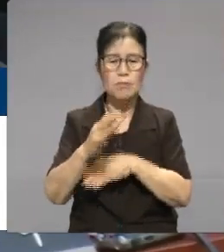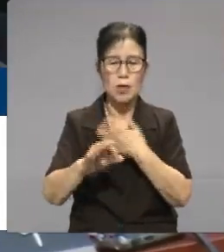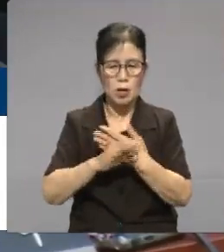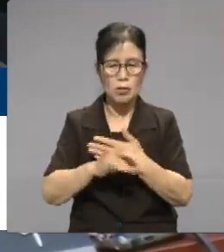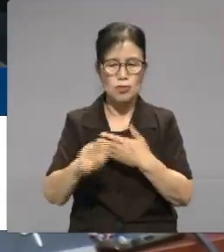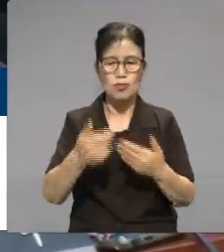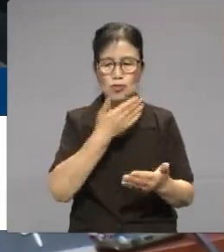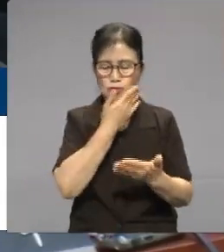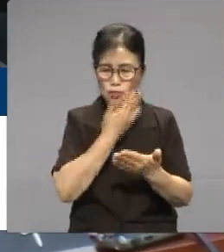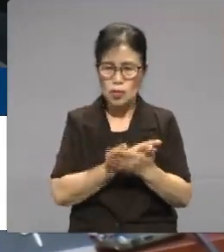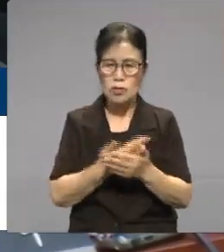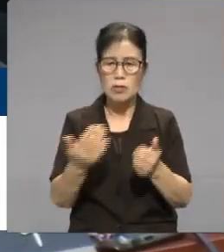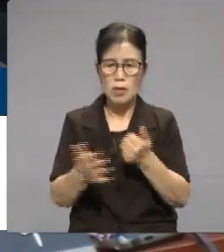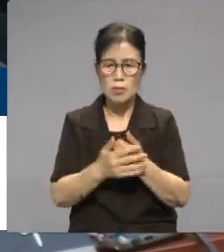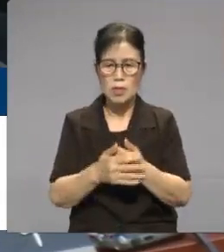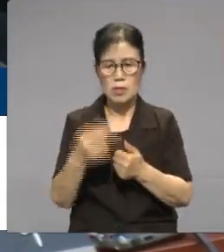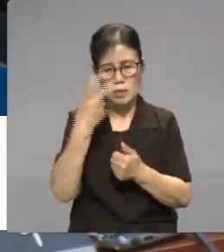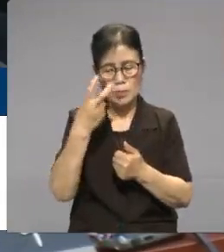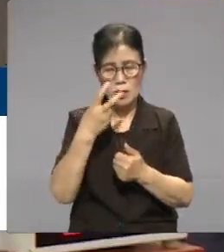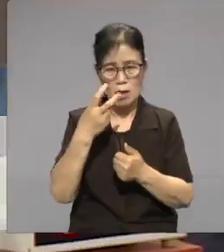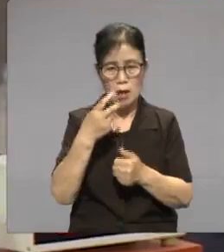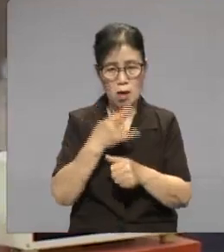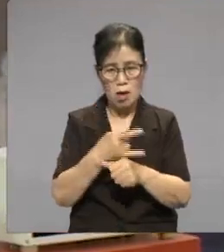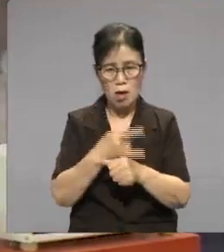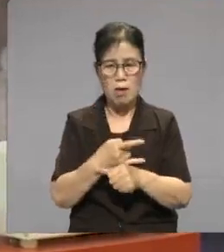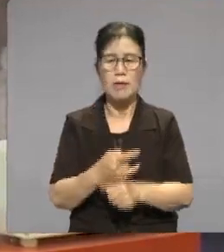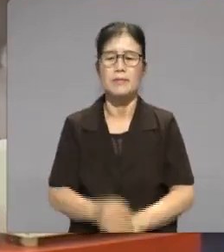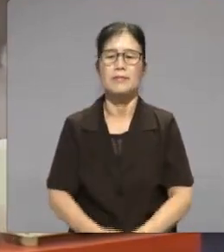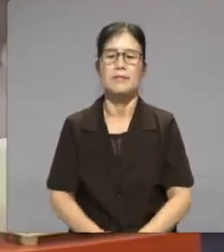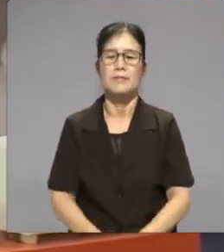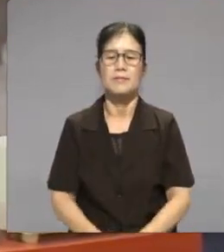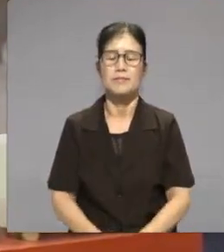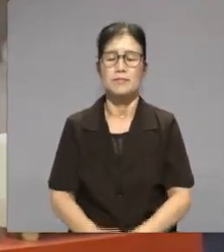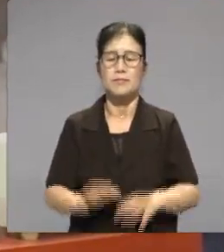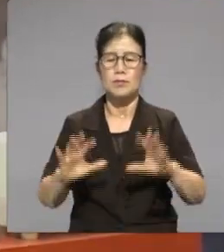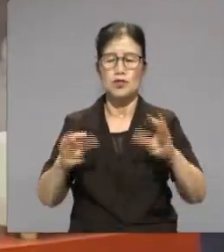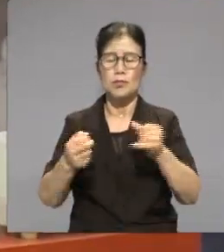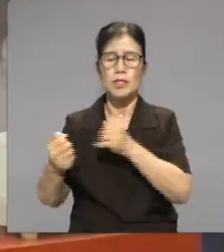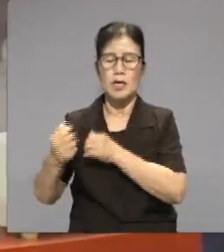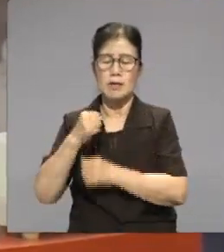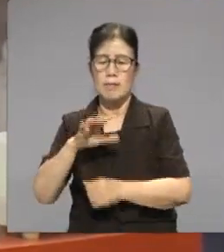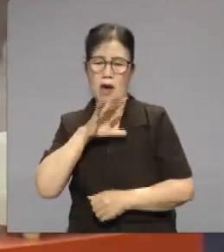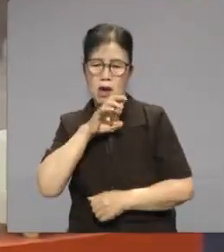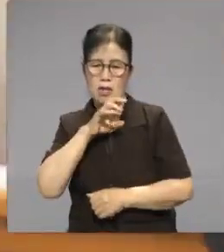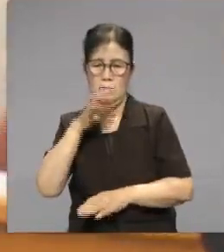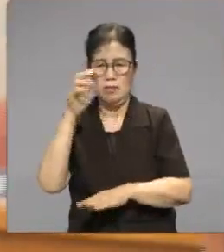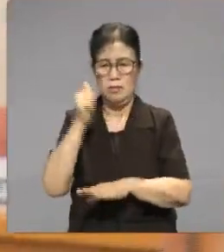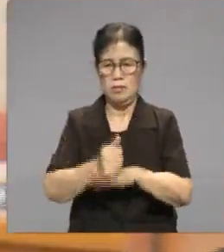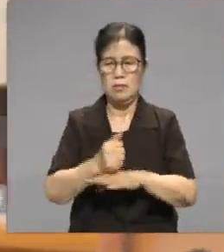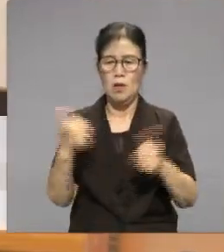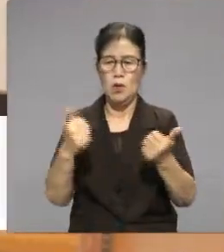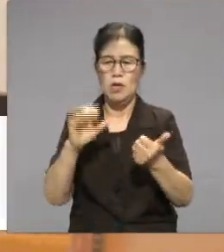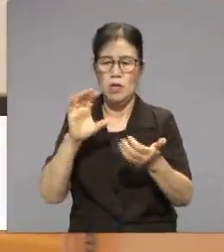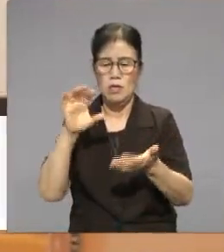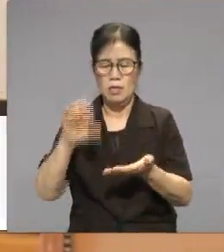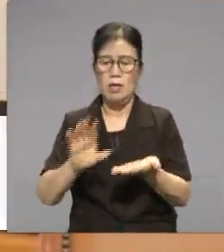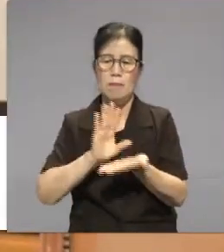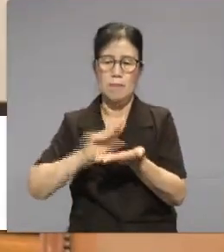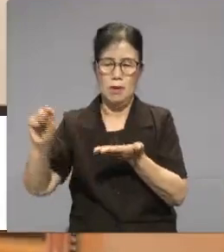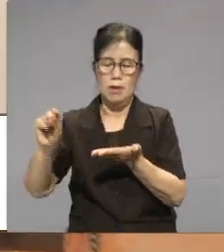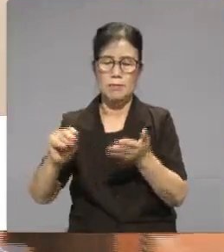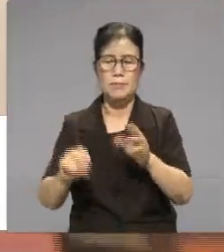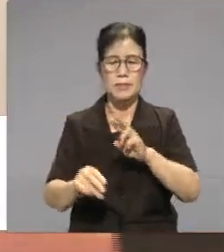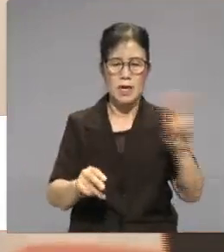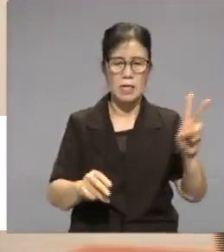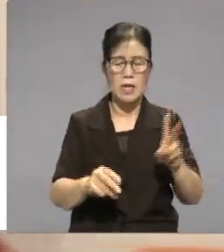그러면은 그것도 중요한 건이기 때문에 심사합니다 국민의 힘은 항의 끝에 회의장을 나갔고 야당은